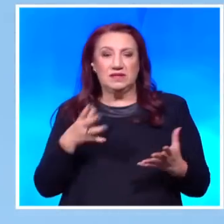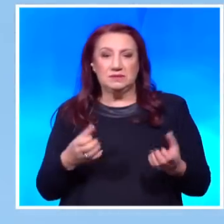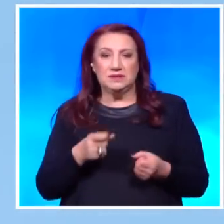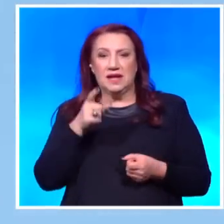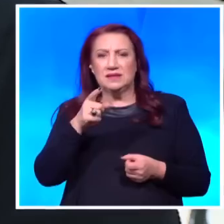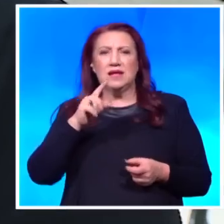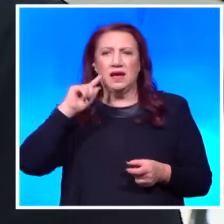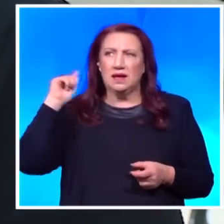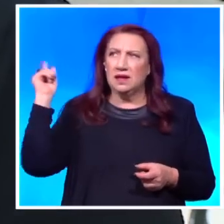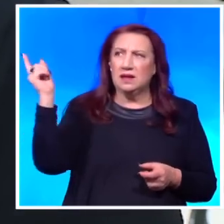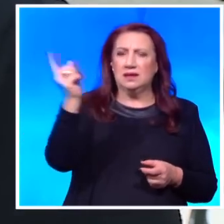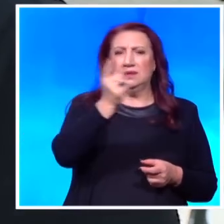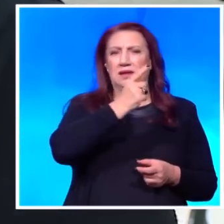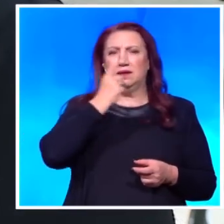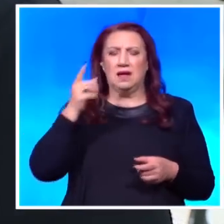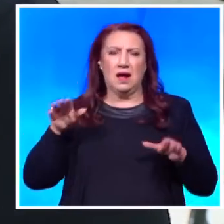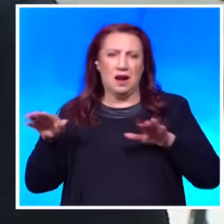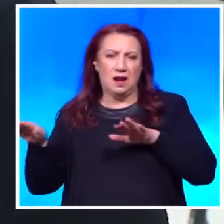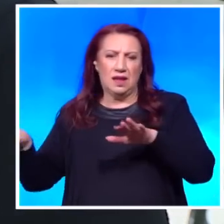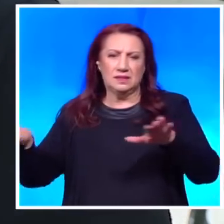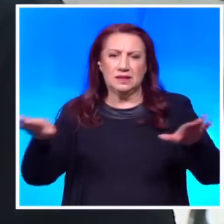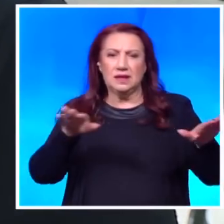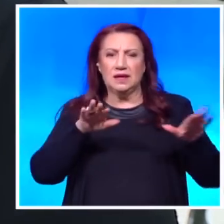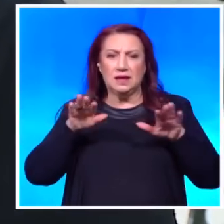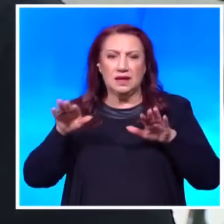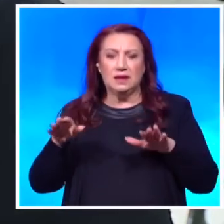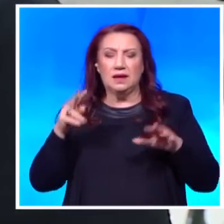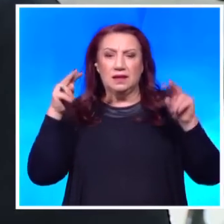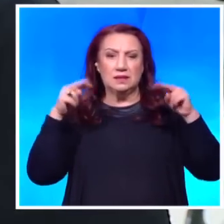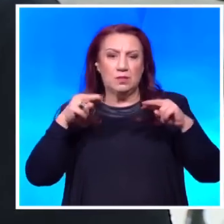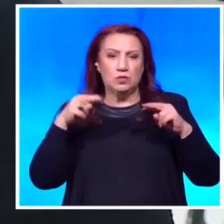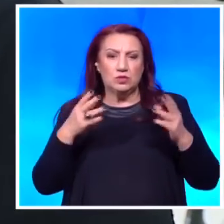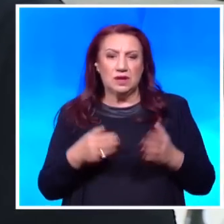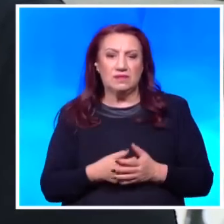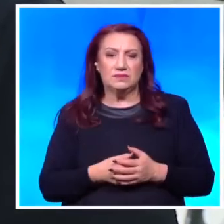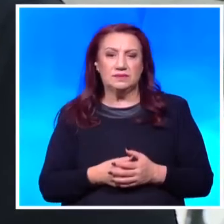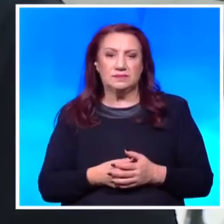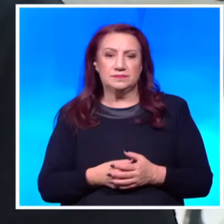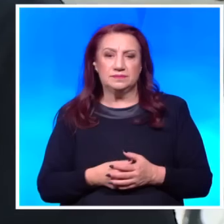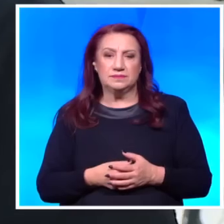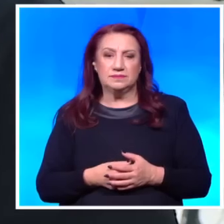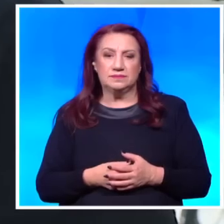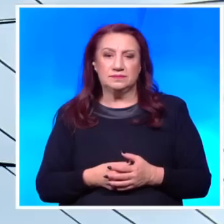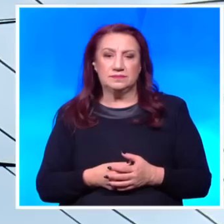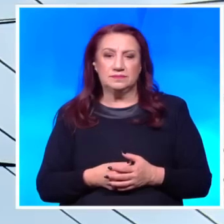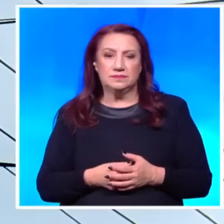над разрушеното гнездо известно време, след което вече явно търсят други места за